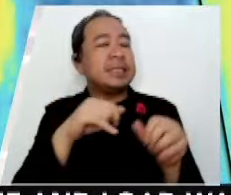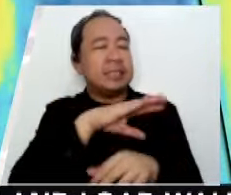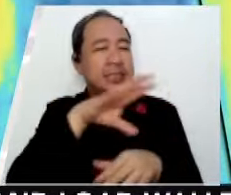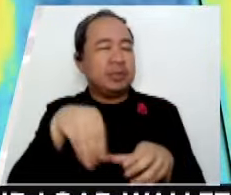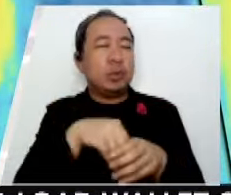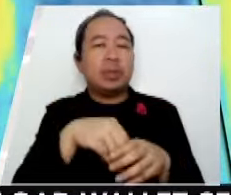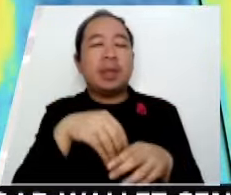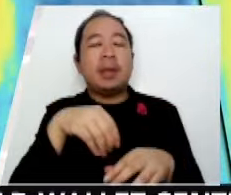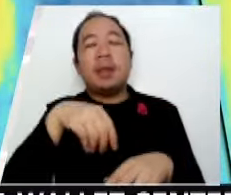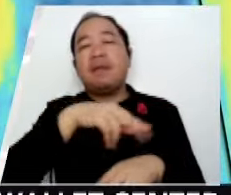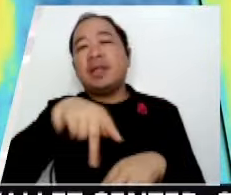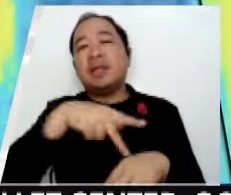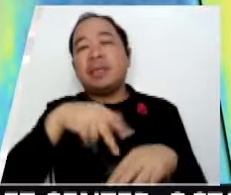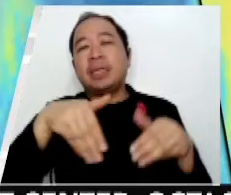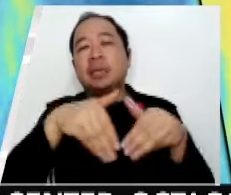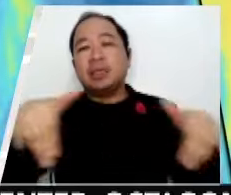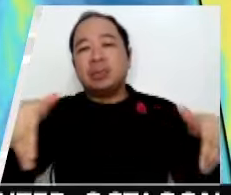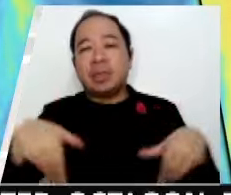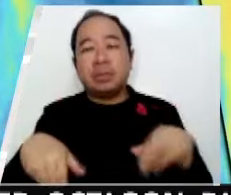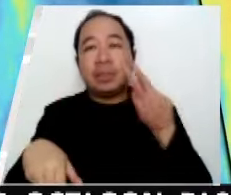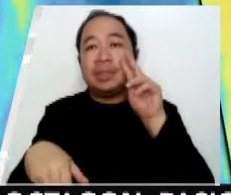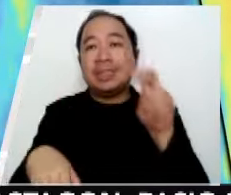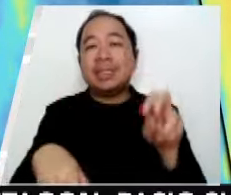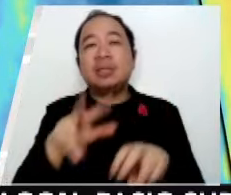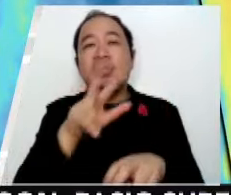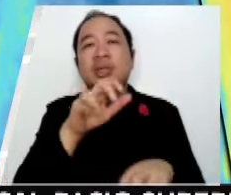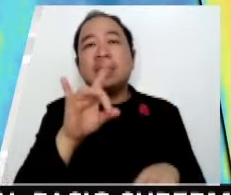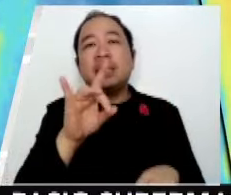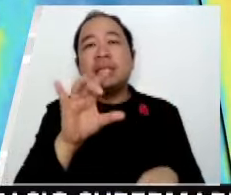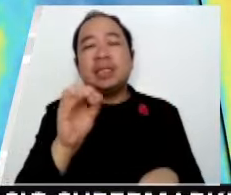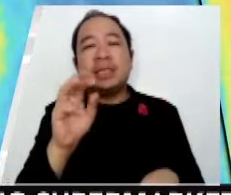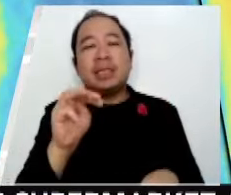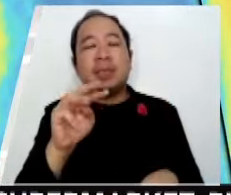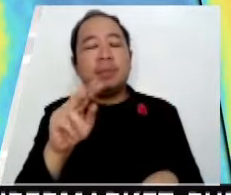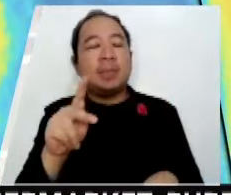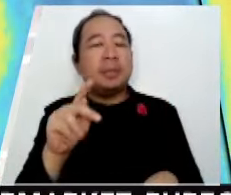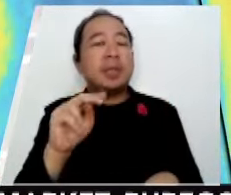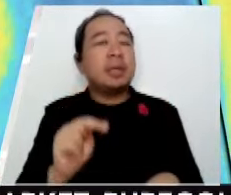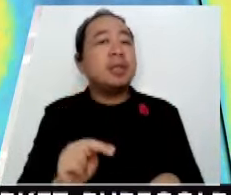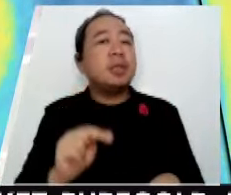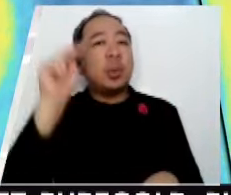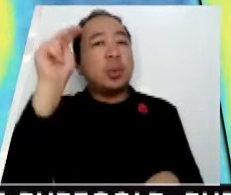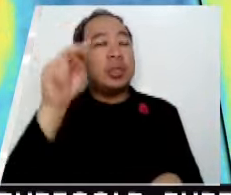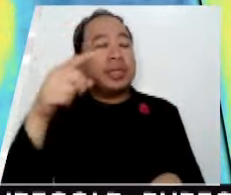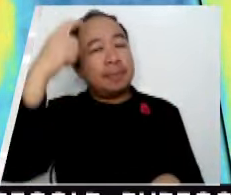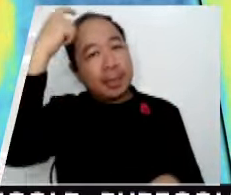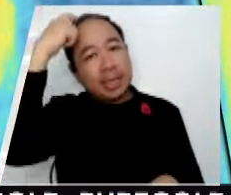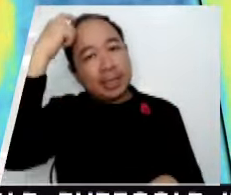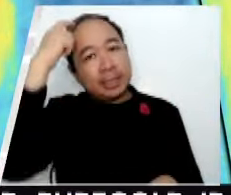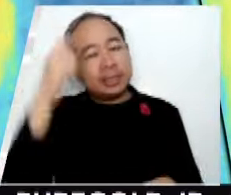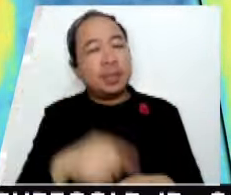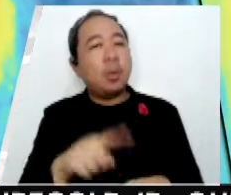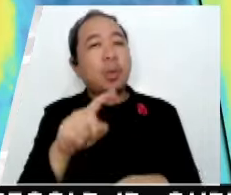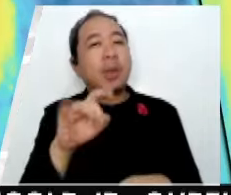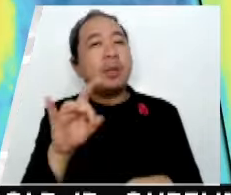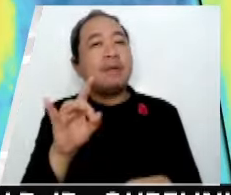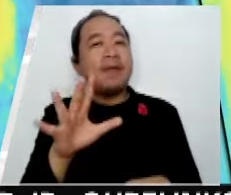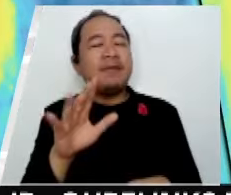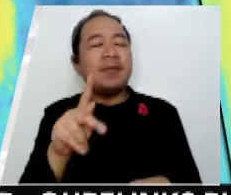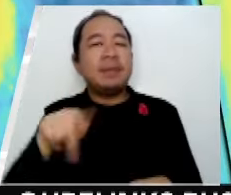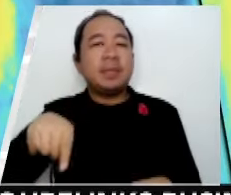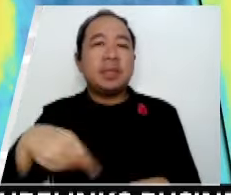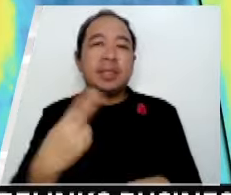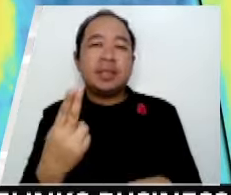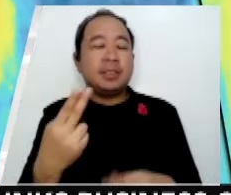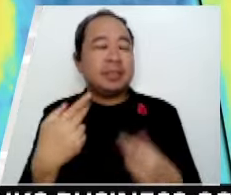nakita sa layong 380 kilometers hilaga ng Itbayat, Batanes. 185 kilometers per hour na ang lakas ng